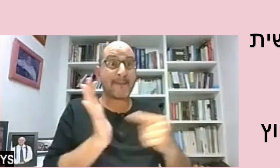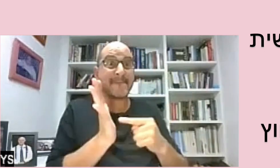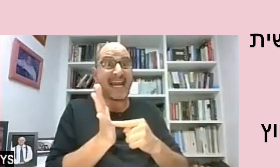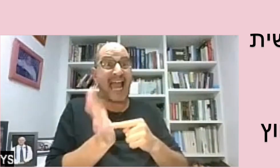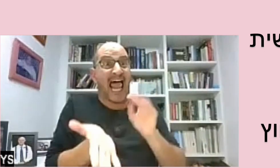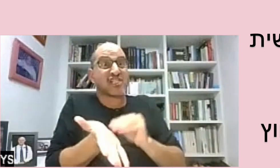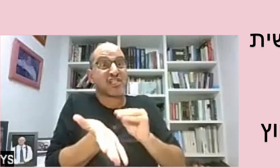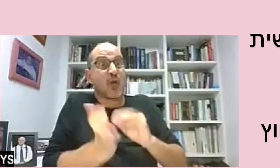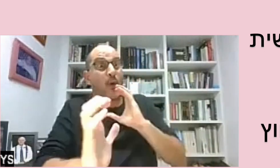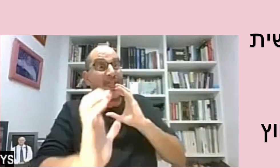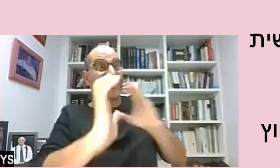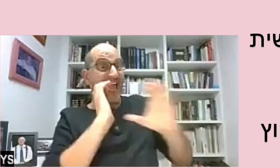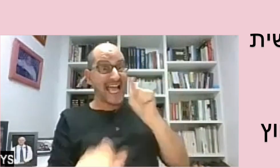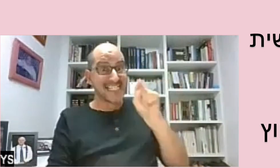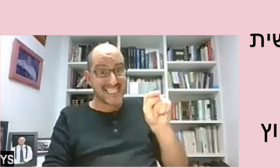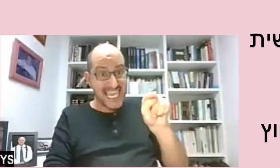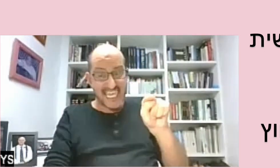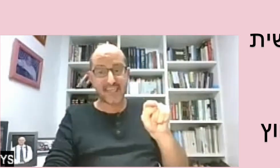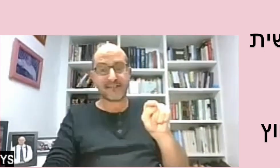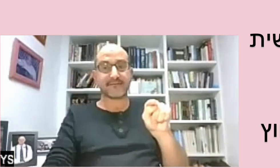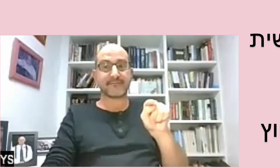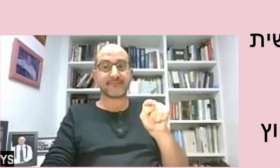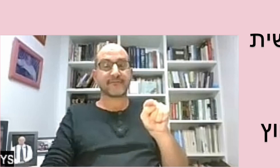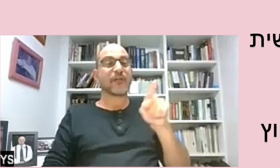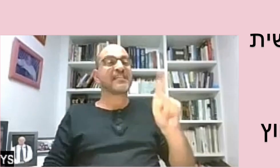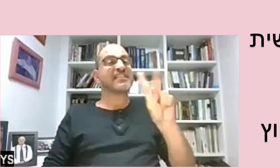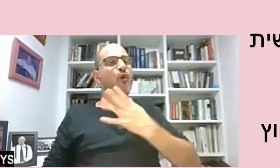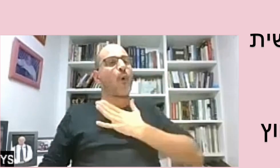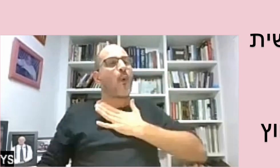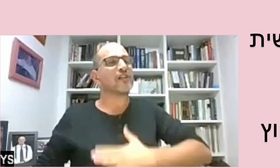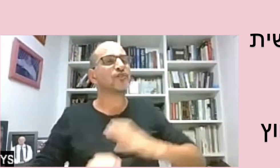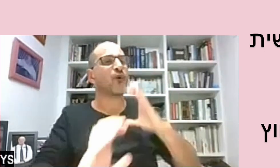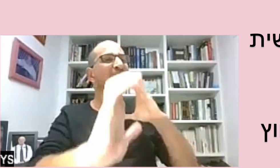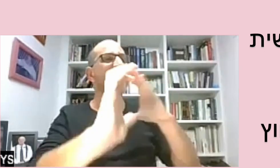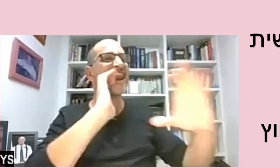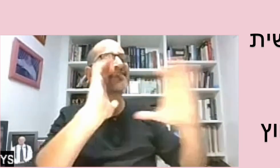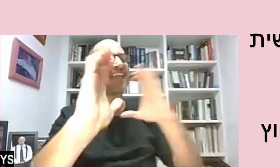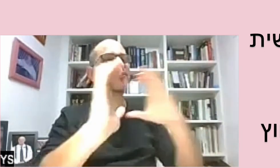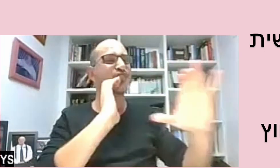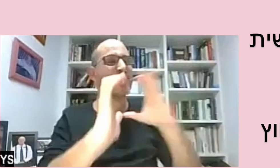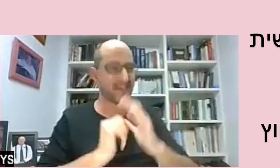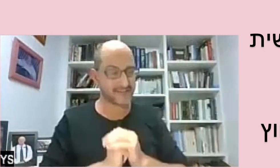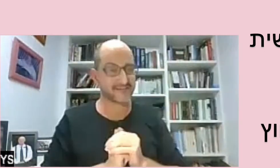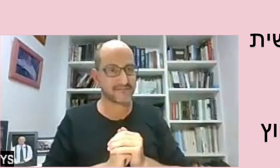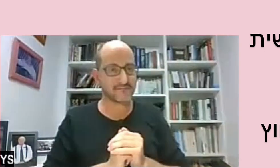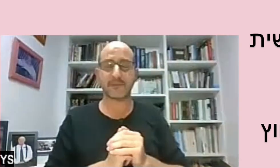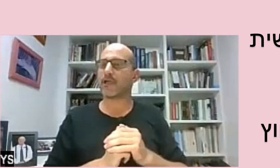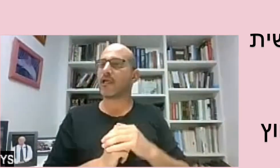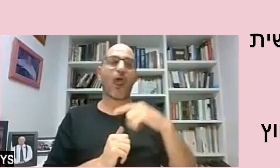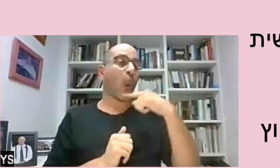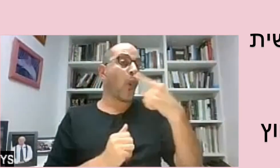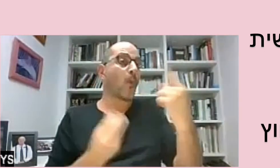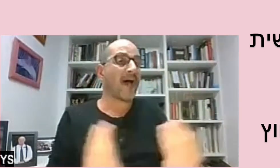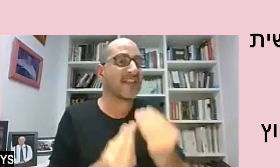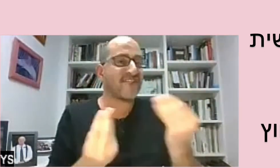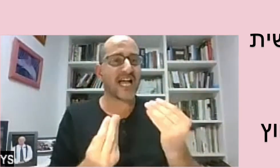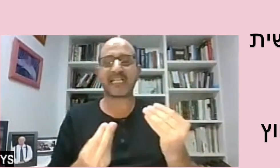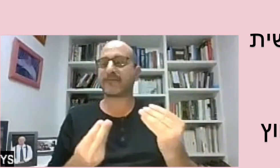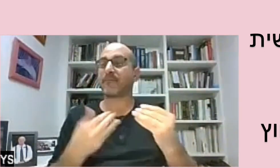צמא לתקשורת, ובגלל הצורך לתקשורת הזה, יש את הרצון לתקשר,